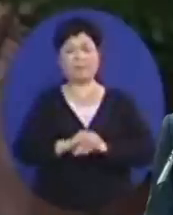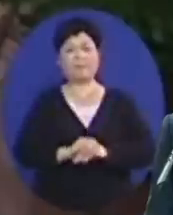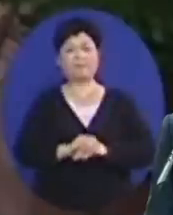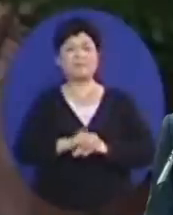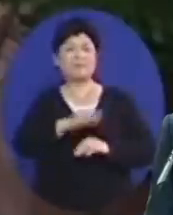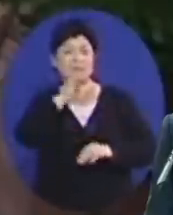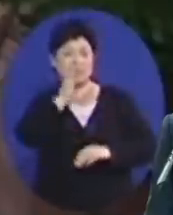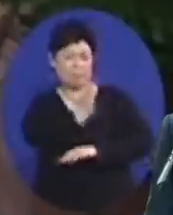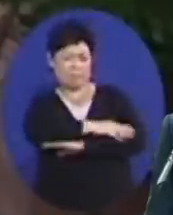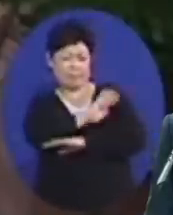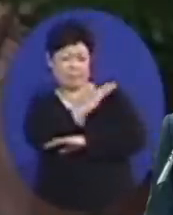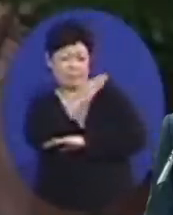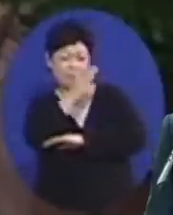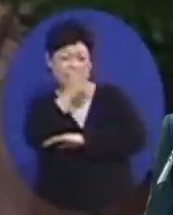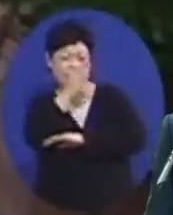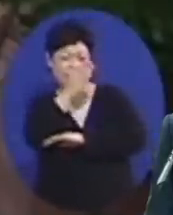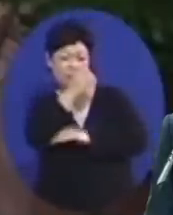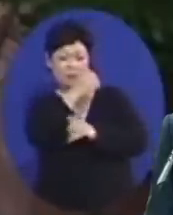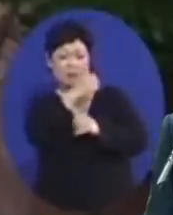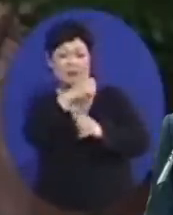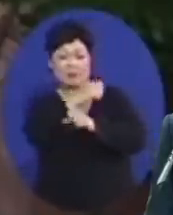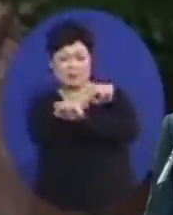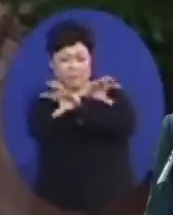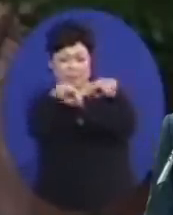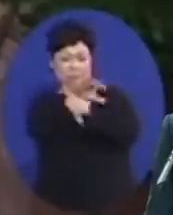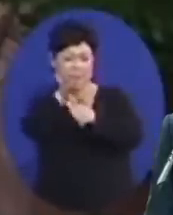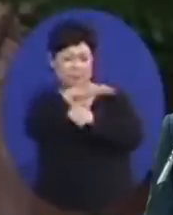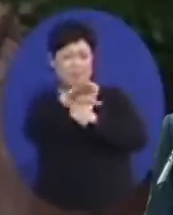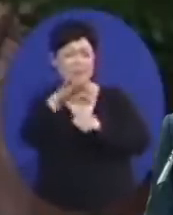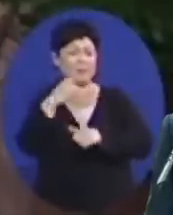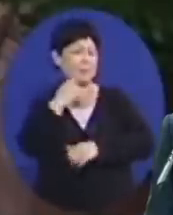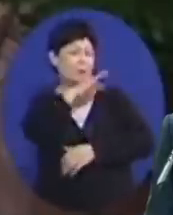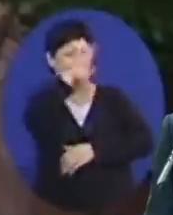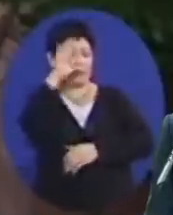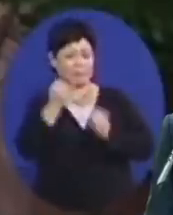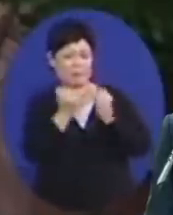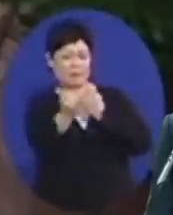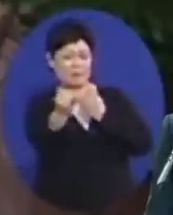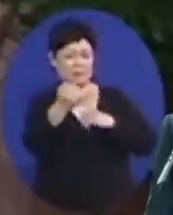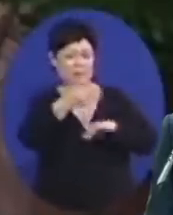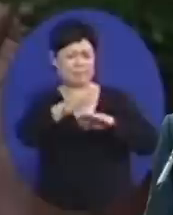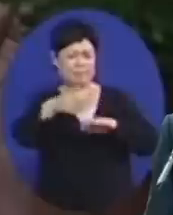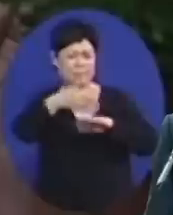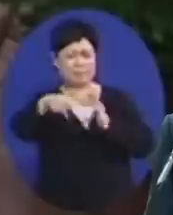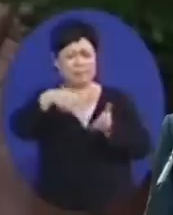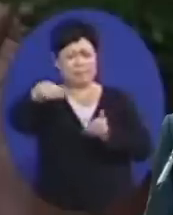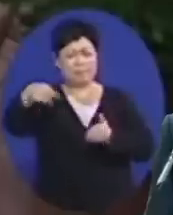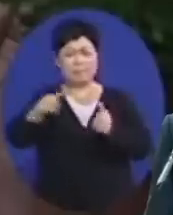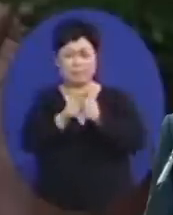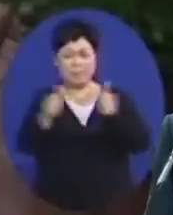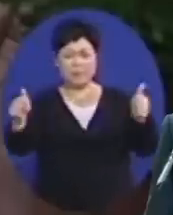휴양 찬란한 등불 밑에서 아름다운 여성들, 당남 당녀들, 화려한